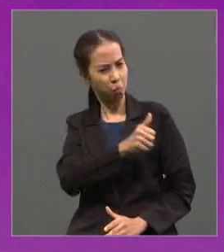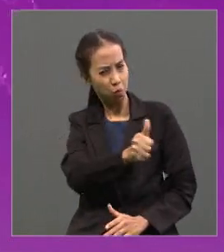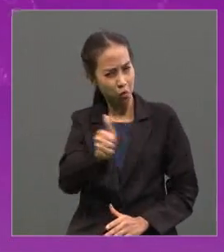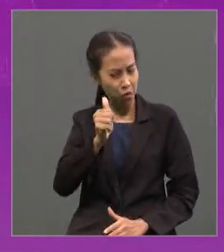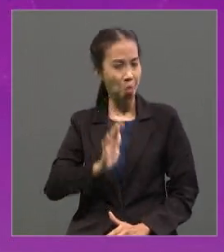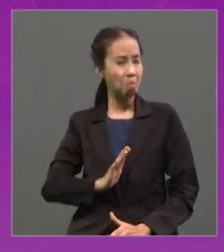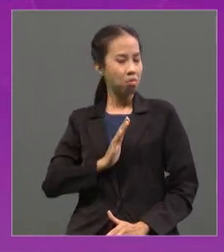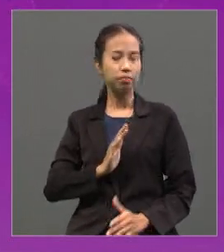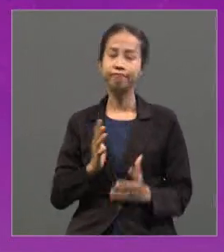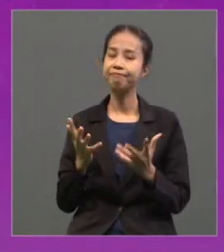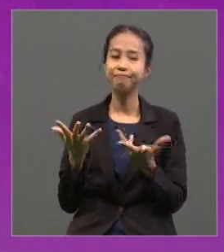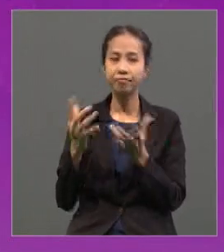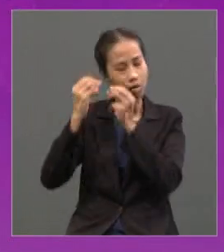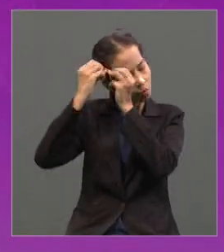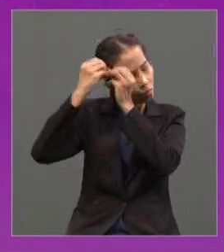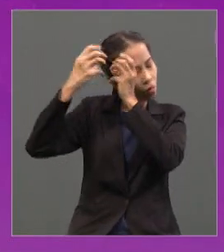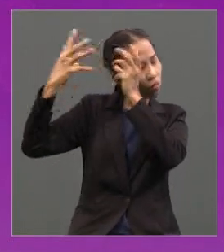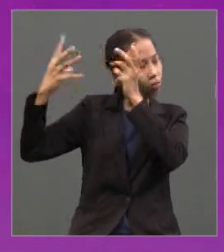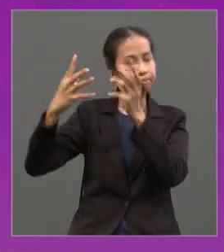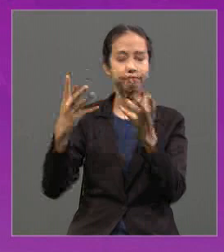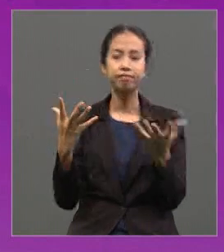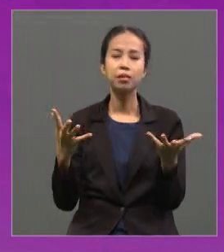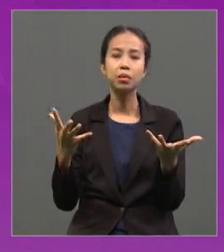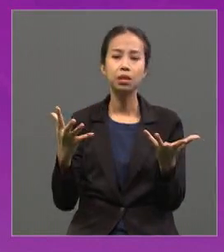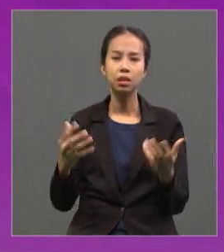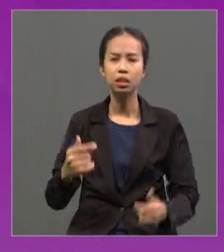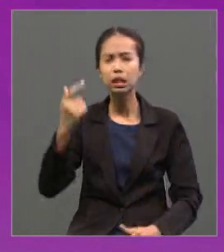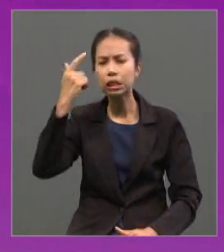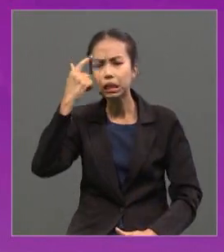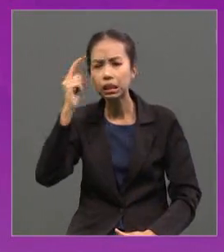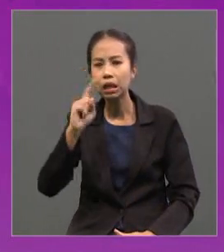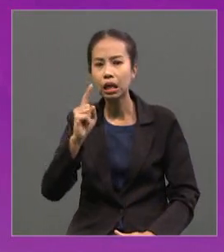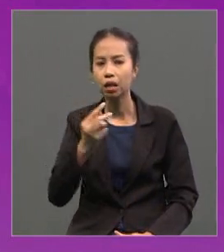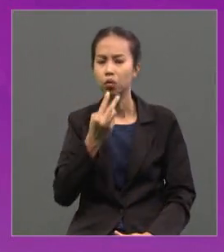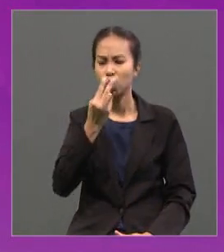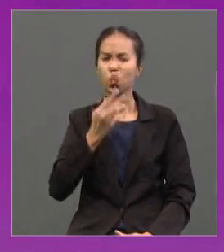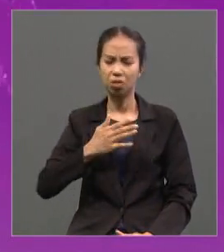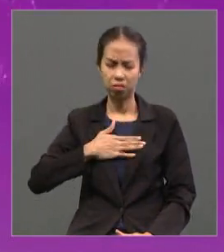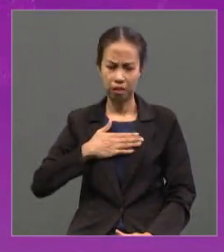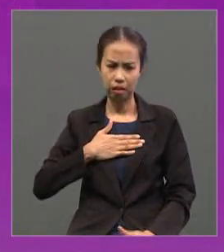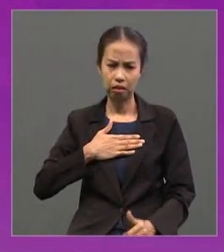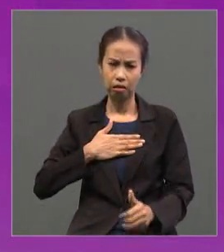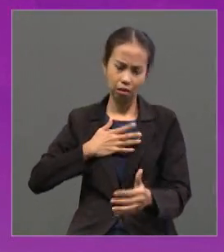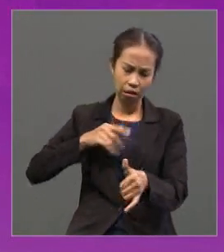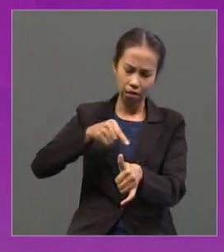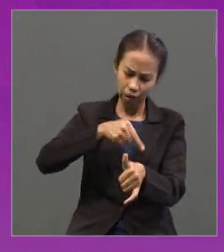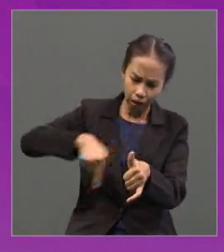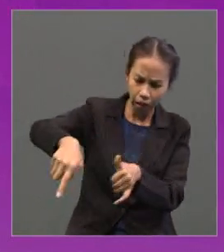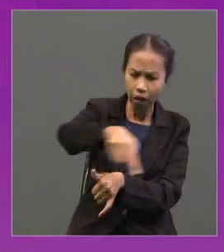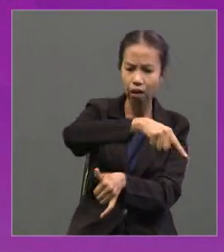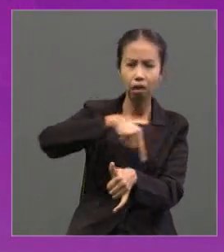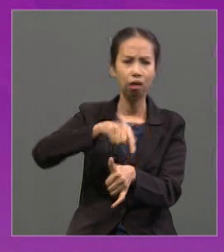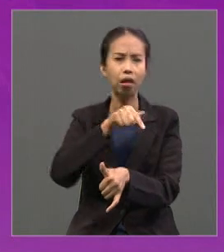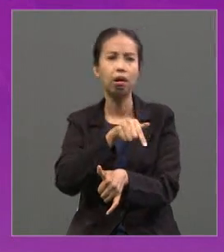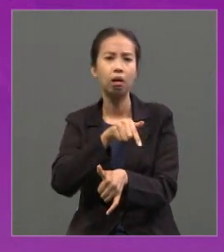หลายๆอย่าง ไม่มีความฝันนะว่าจะทำอาชีพอะไร เออเขาแค่ว่าเขาบอกว่าเนี่ยดูในสิ่งที่อยู่รอบตัวหนูสิพื้นฐานหนูเป็นอย่างเงี้ย